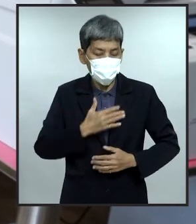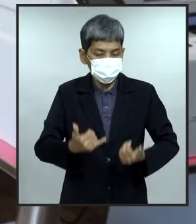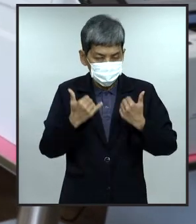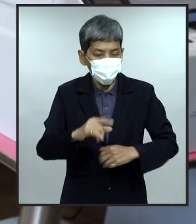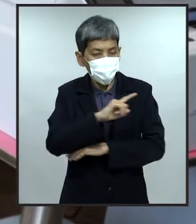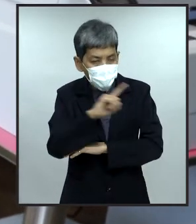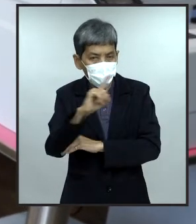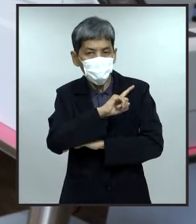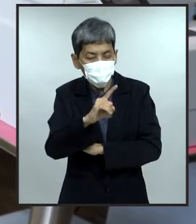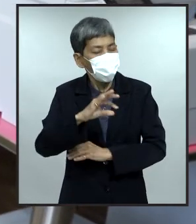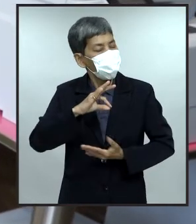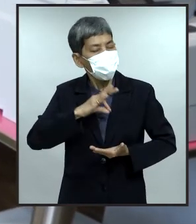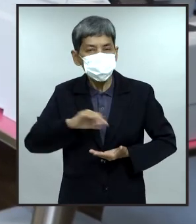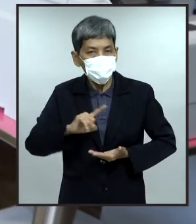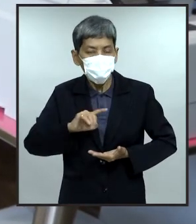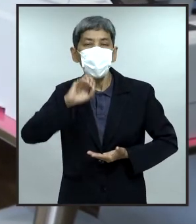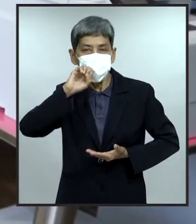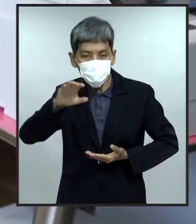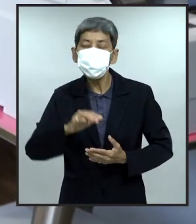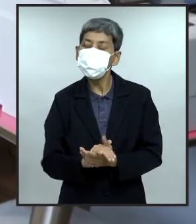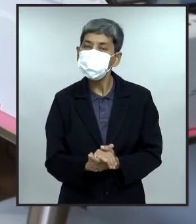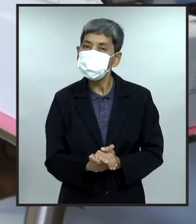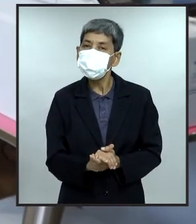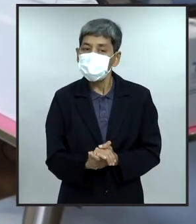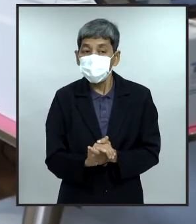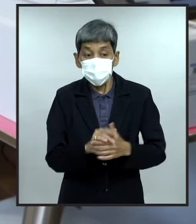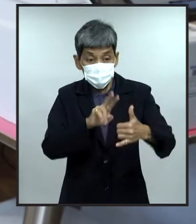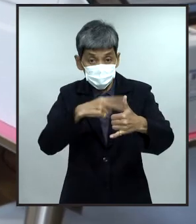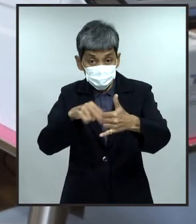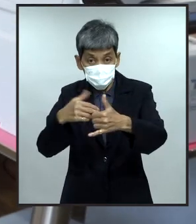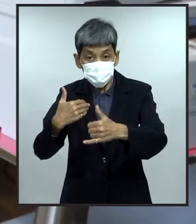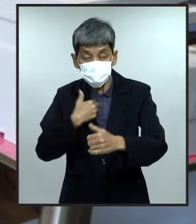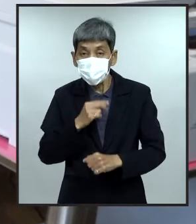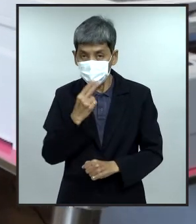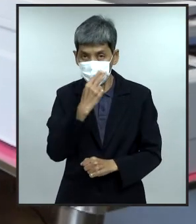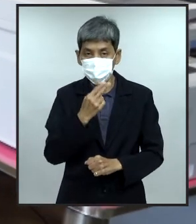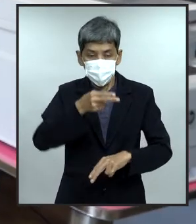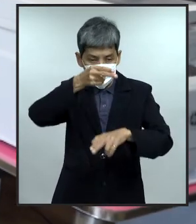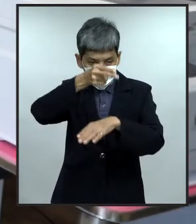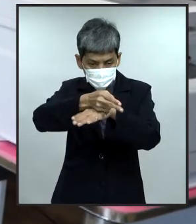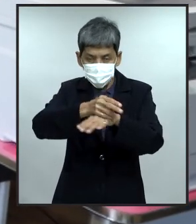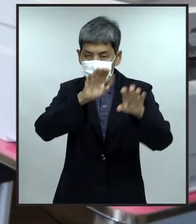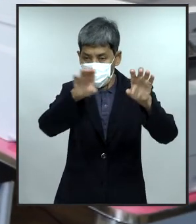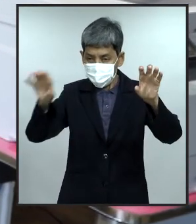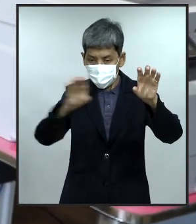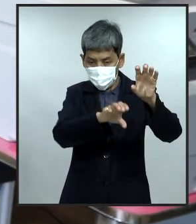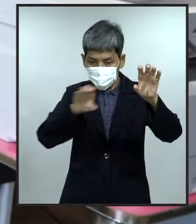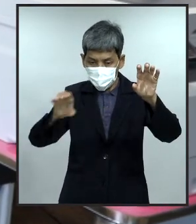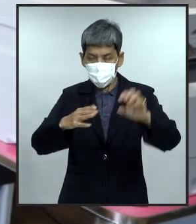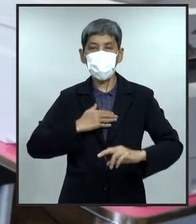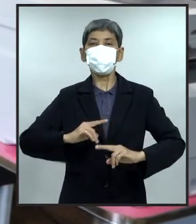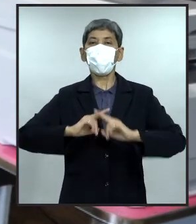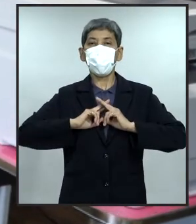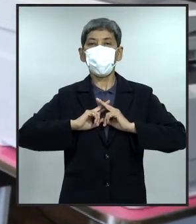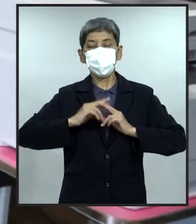วันมีอาการเป็นยังไงบ้างค่ะ ส่วนใหญ่ในการดูแลผู้ป่วยเราก็ดูผ่านคอมพิวเตอร์ ใช่ค่ะคนไข้ก็จะวัดไข้เองวัด